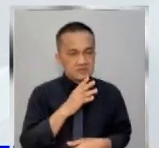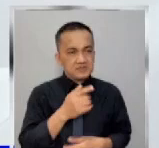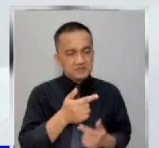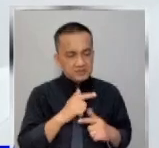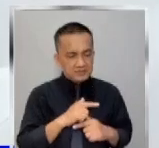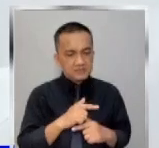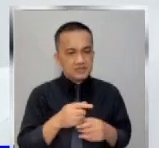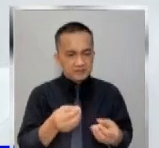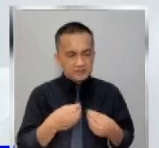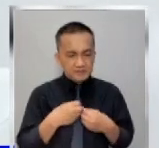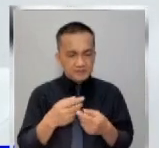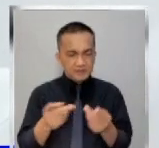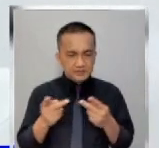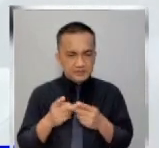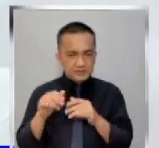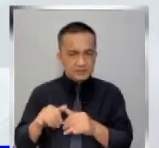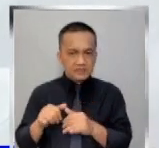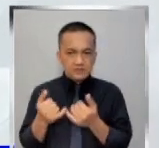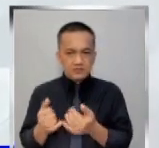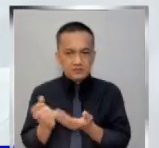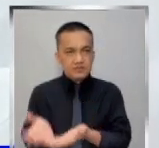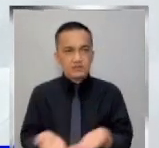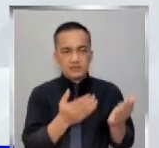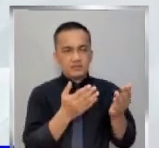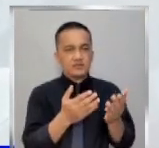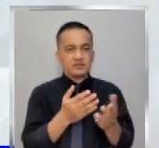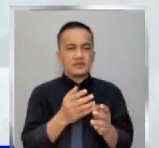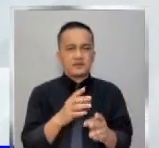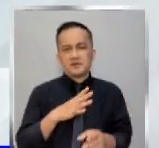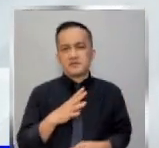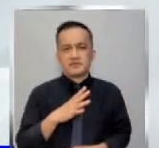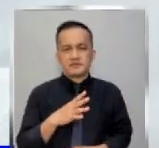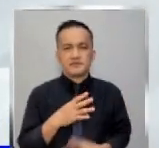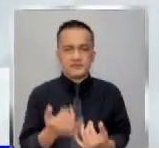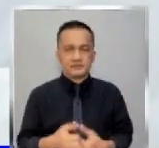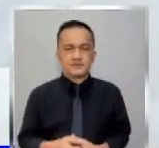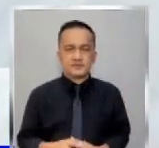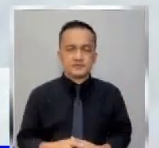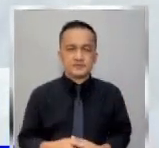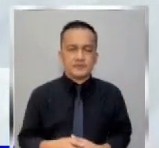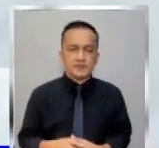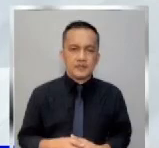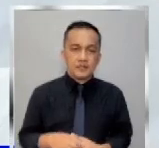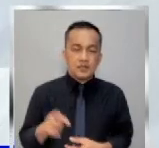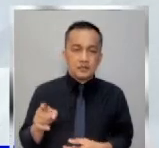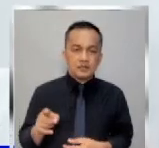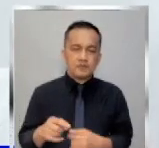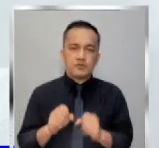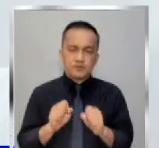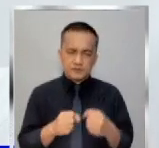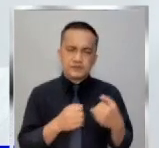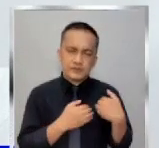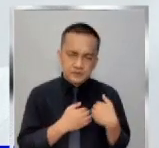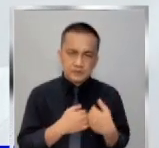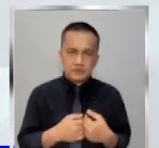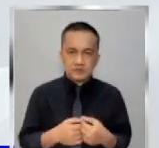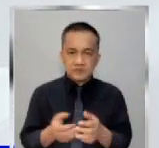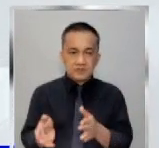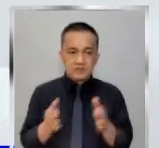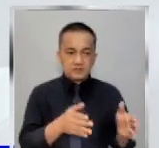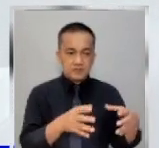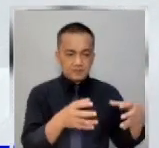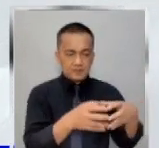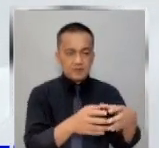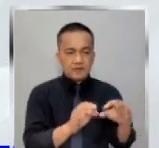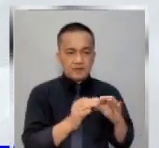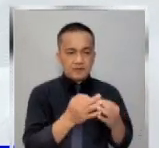today sinend din nila kami to a shuttle, so okay lang naman. Then it's bearable naman. Dismayado naman ang pamilya ni Reina